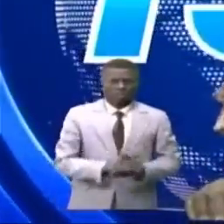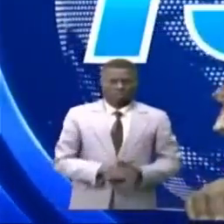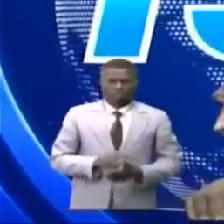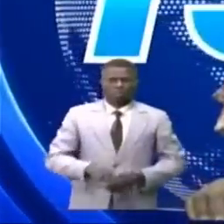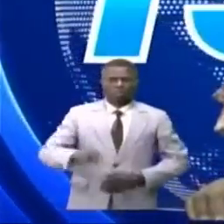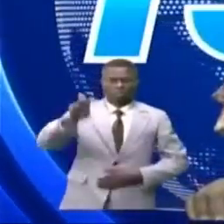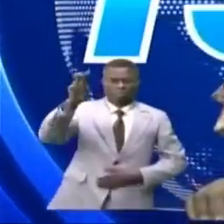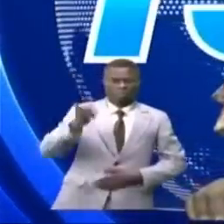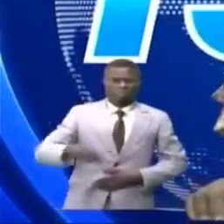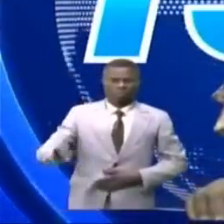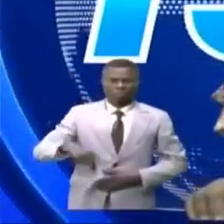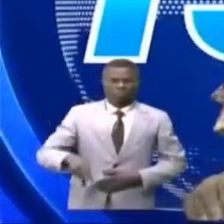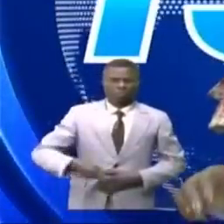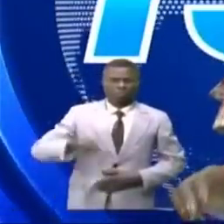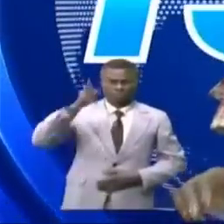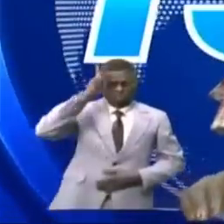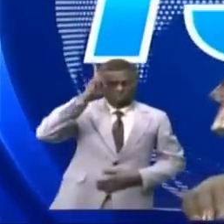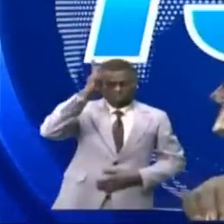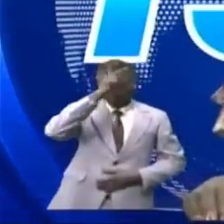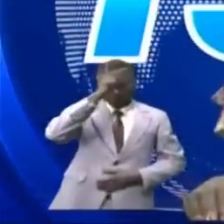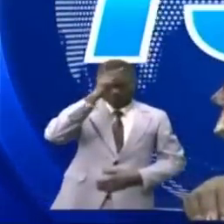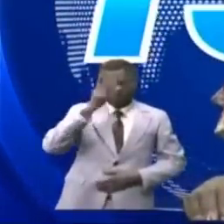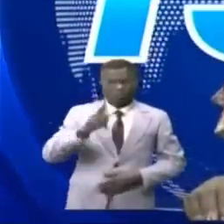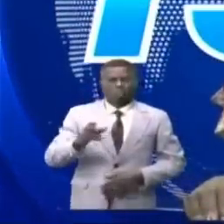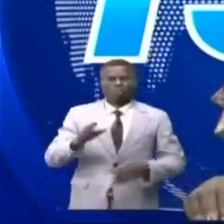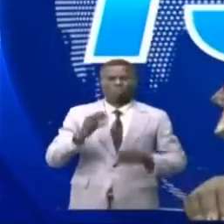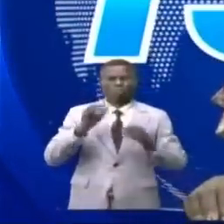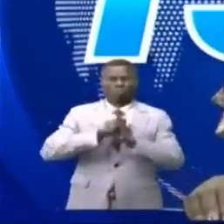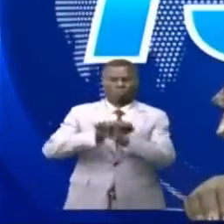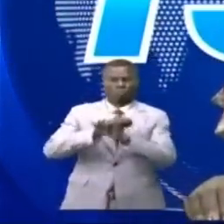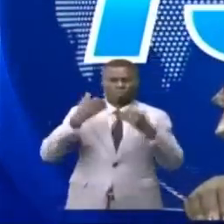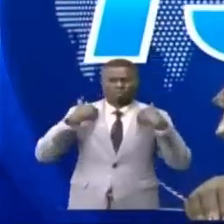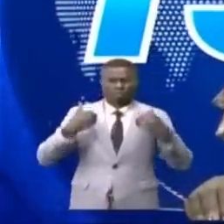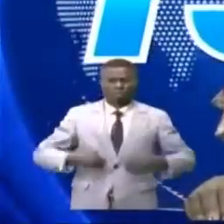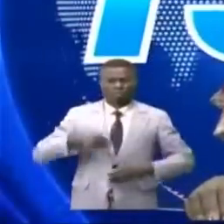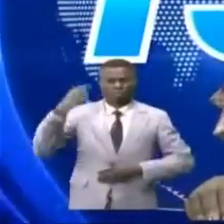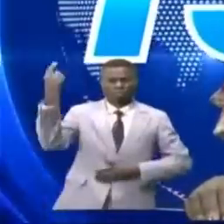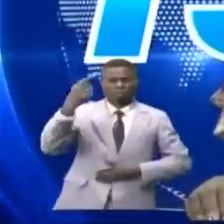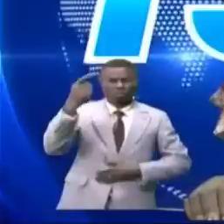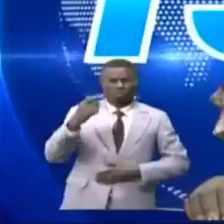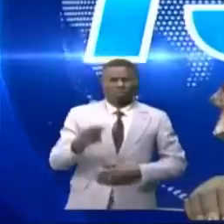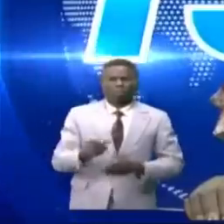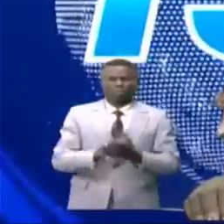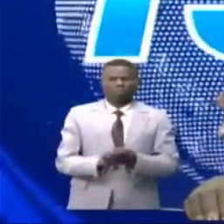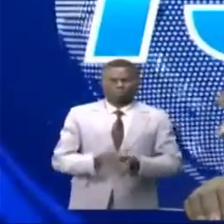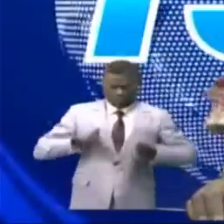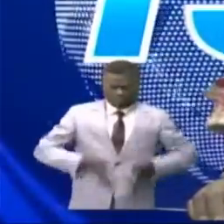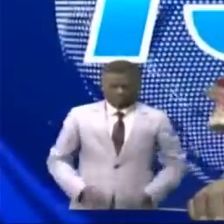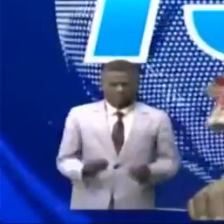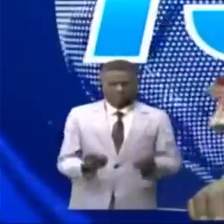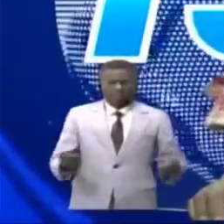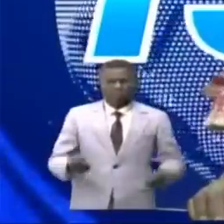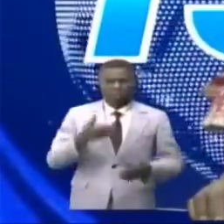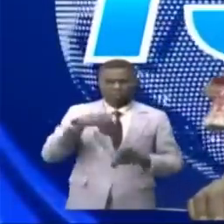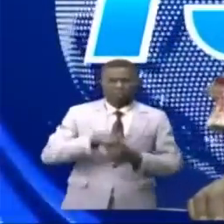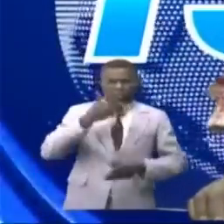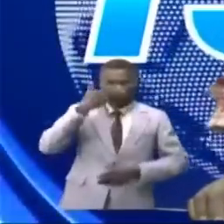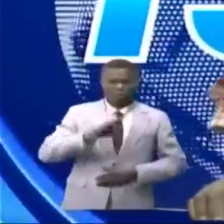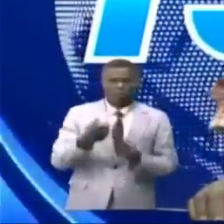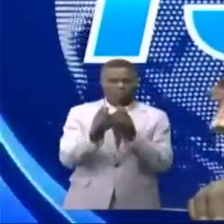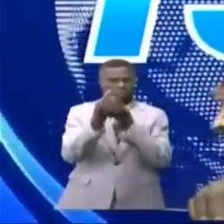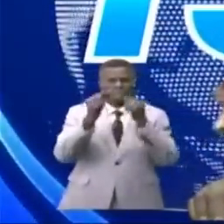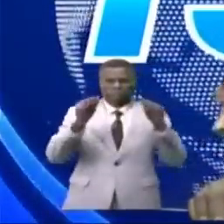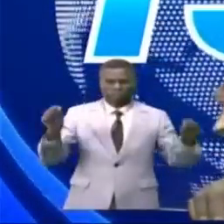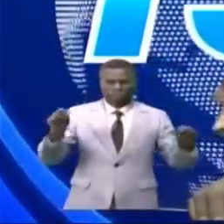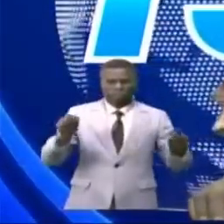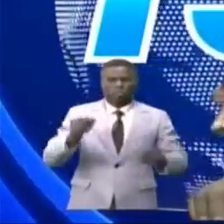travail dans la province du Haut-Katanga, dans le cadre de la couverture santé universelle ainsi que de la gratuité de la maternité, le ministre de la Santé publique, Hygiène